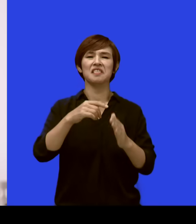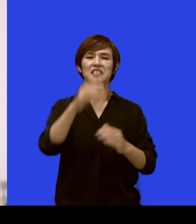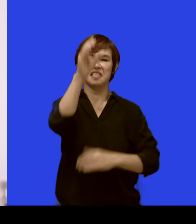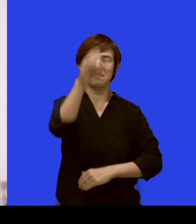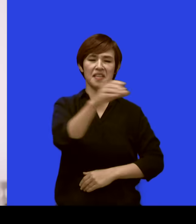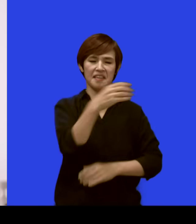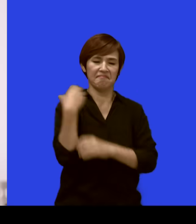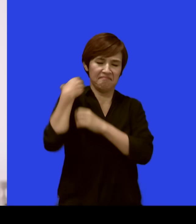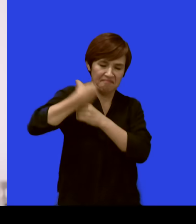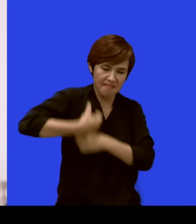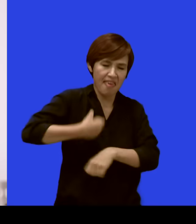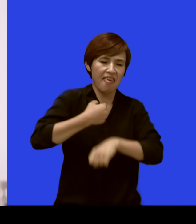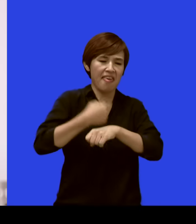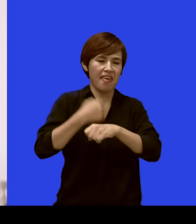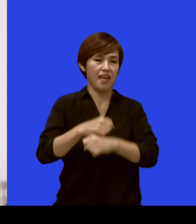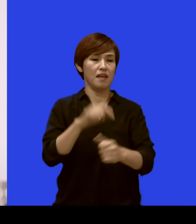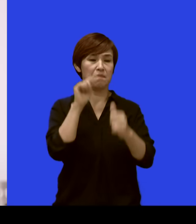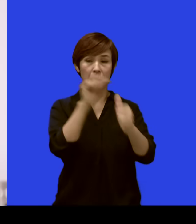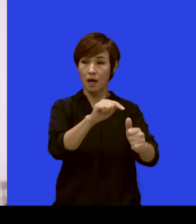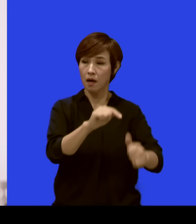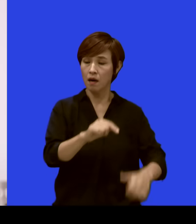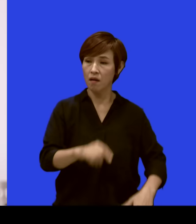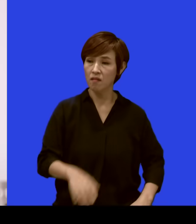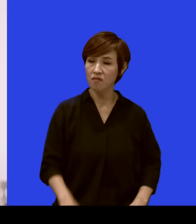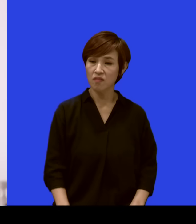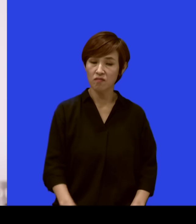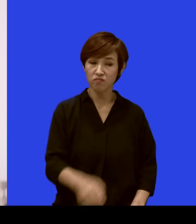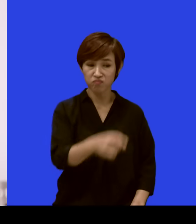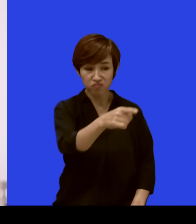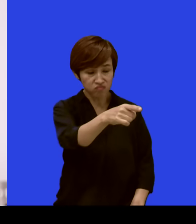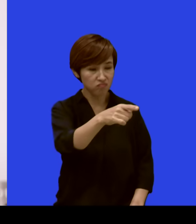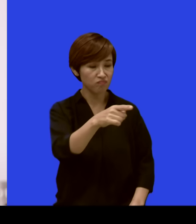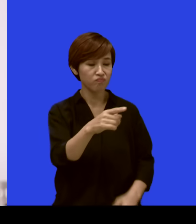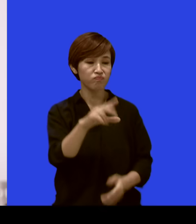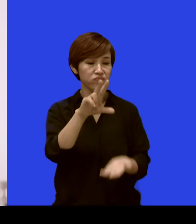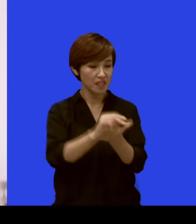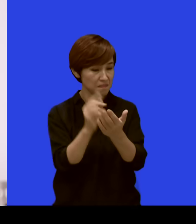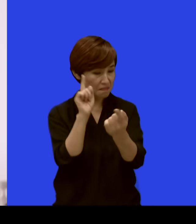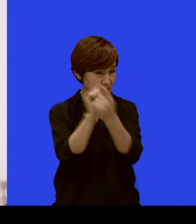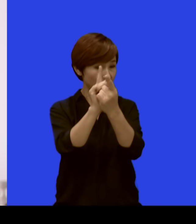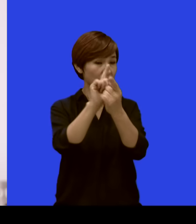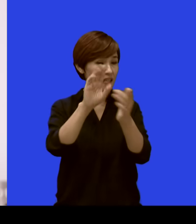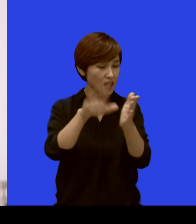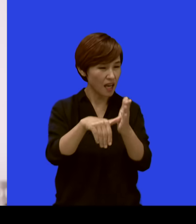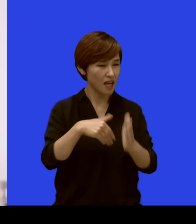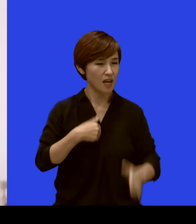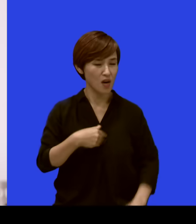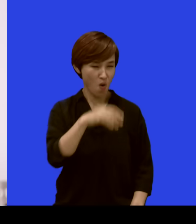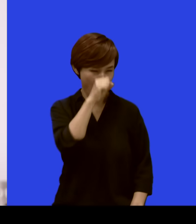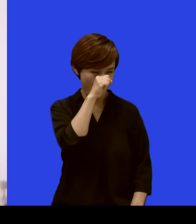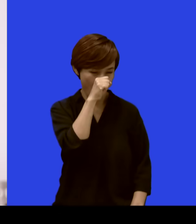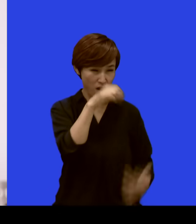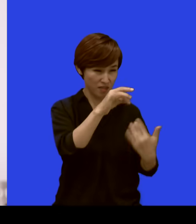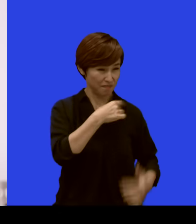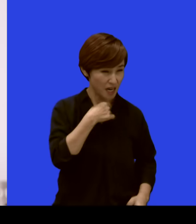길 가라고 그렇게 사람들을 사지로 몰면서 그 네 문제가 되니까 너도 덥석 좋은 거 먹고 싶고 넓은 길 가고